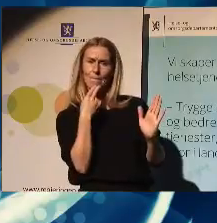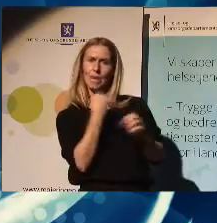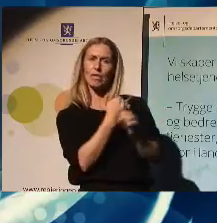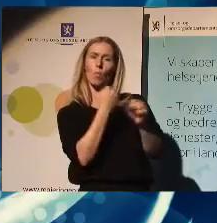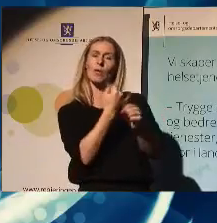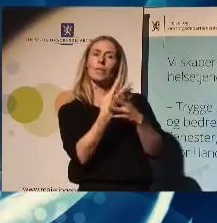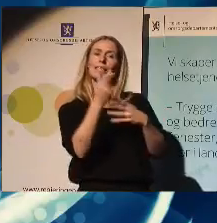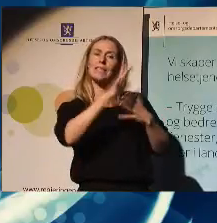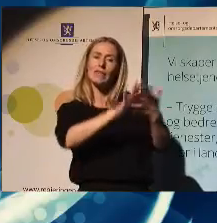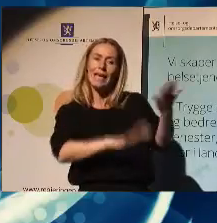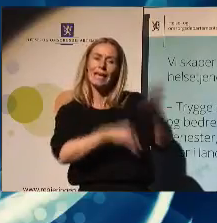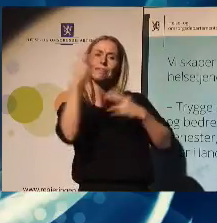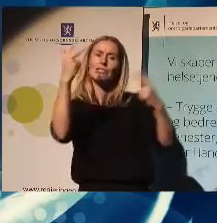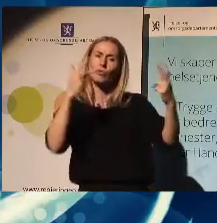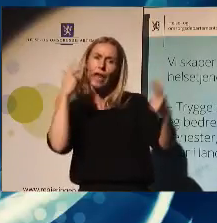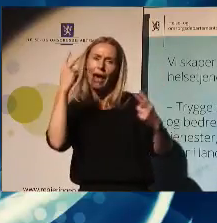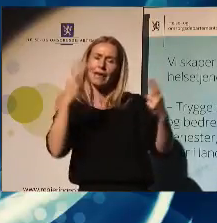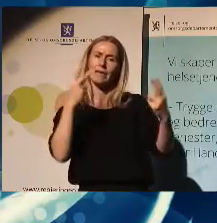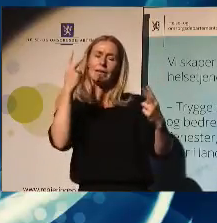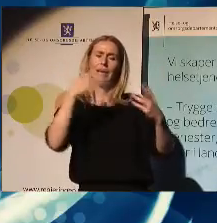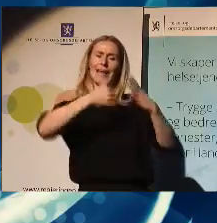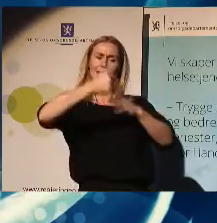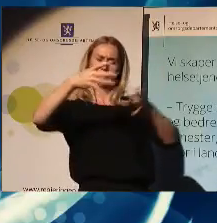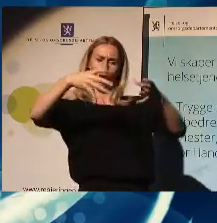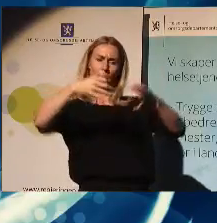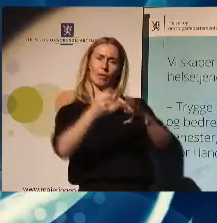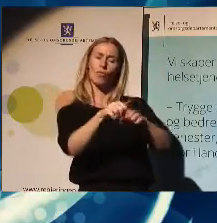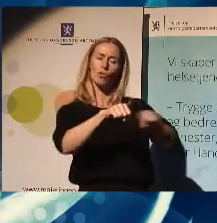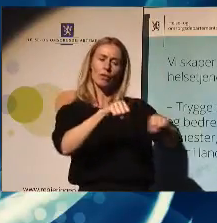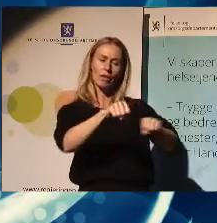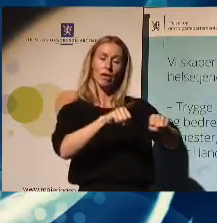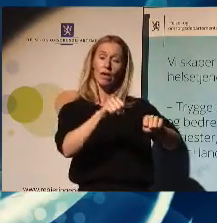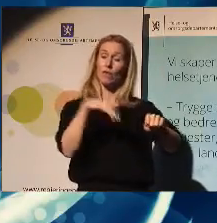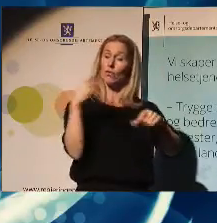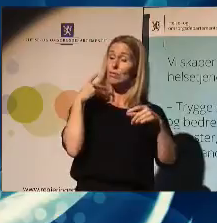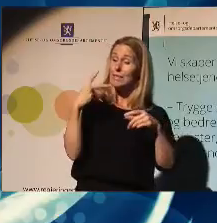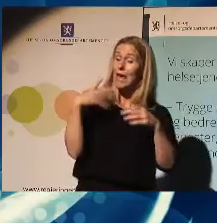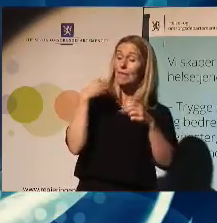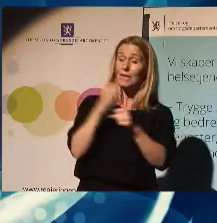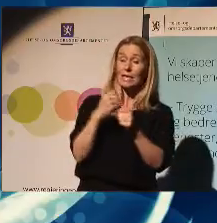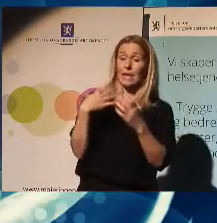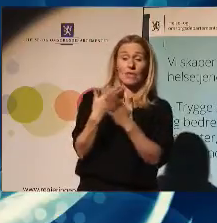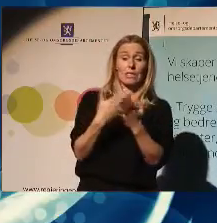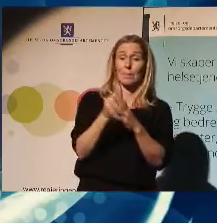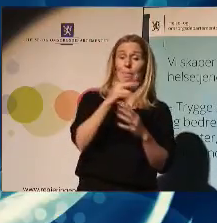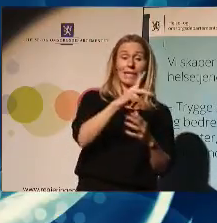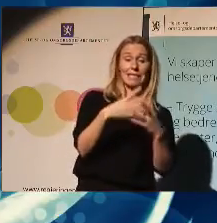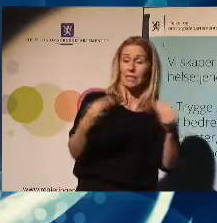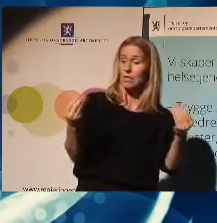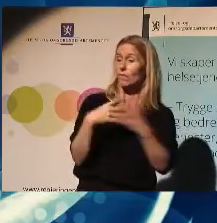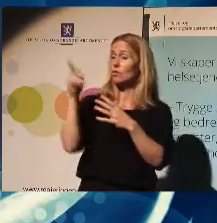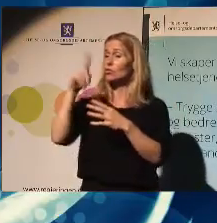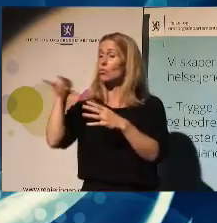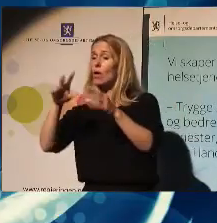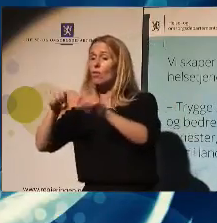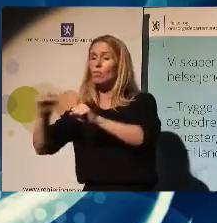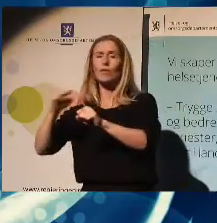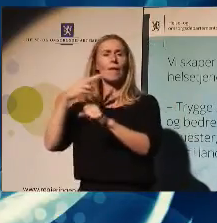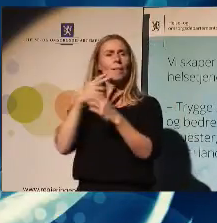strategisk, visionære lederskap i kommunen? For å ta høyde for hva befolkningen i kommunene i Kristiansand eller Sola eller andre kommuner